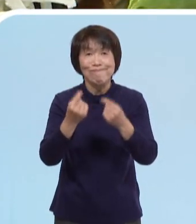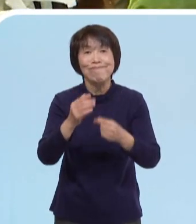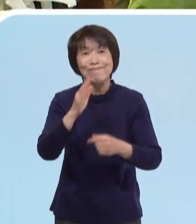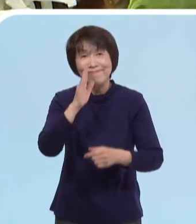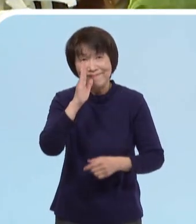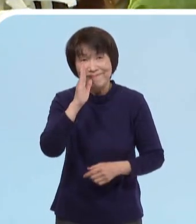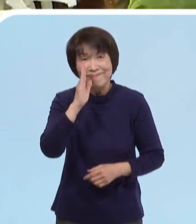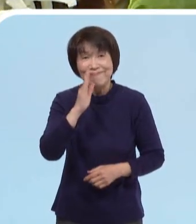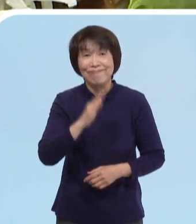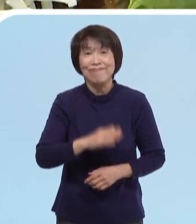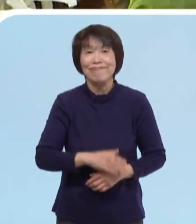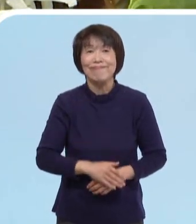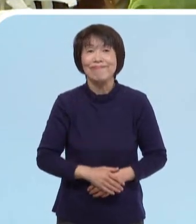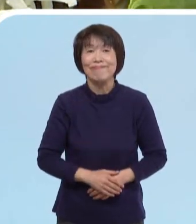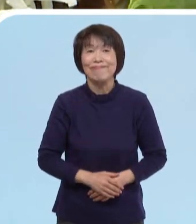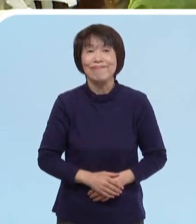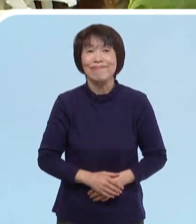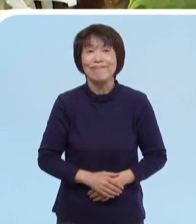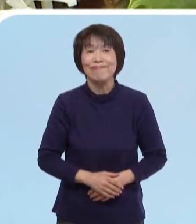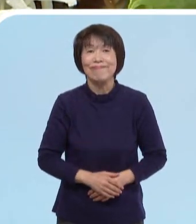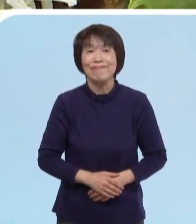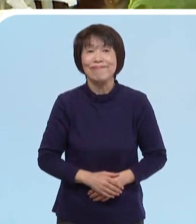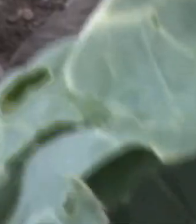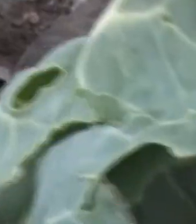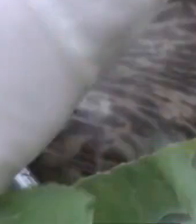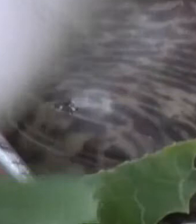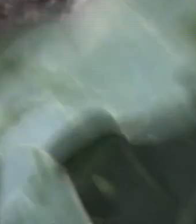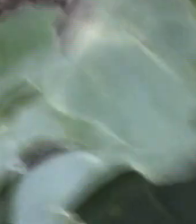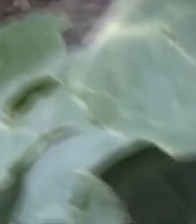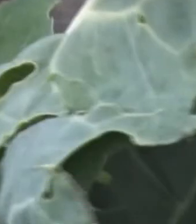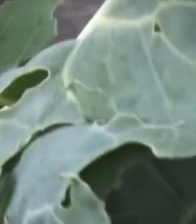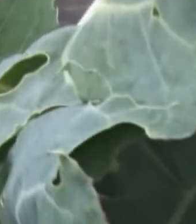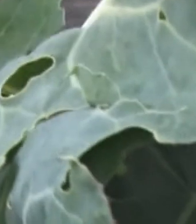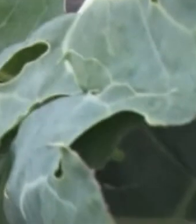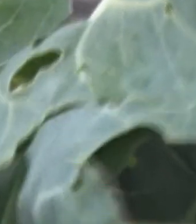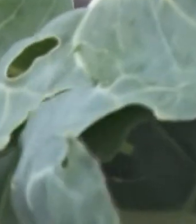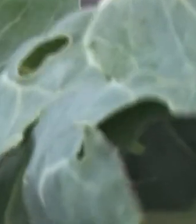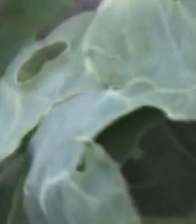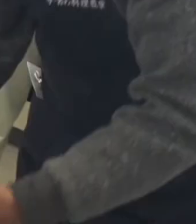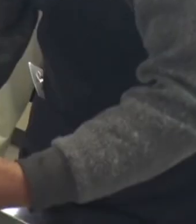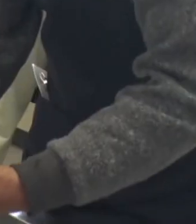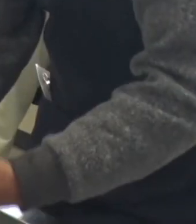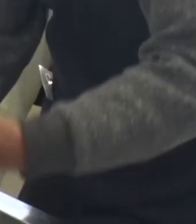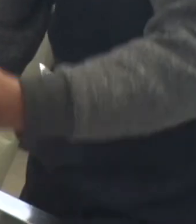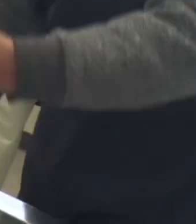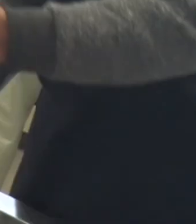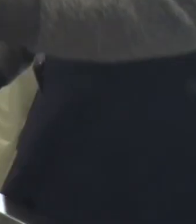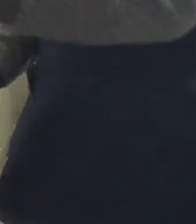症対策を忘れずに。